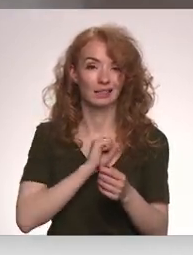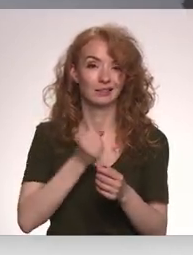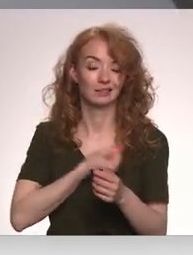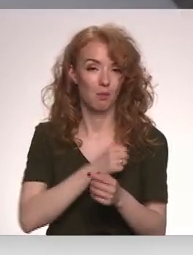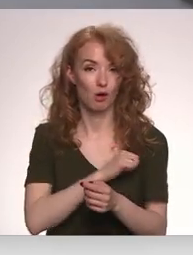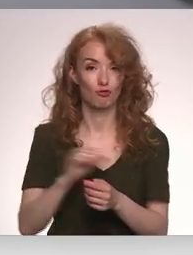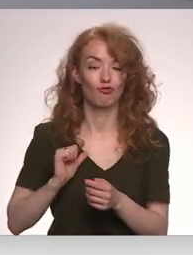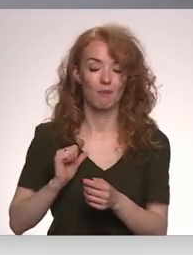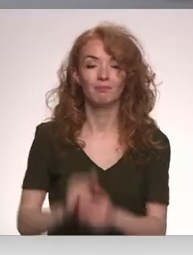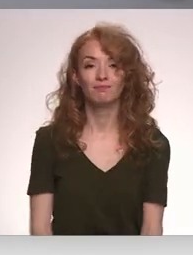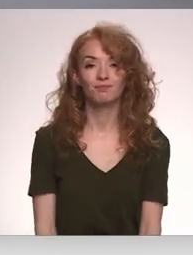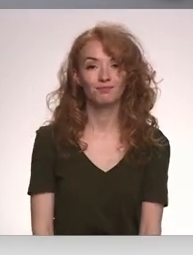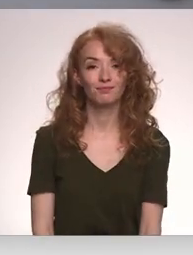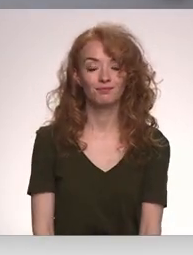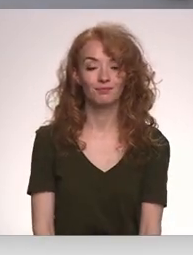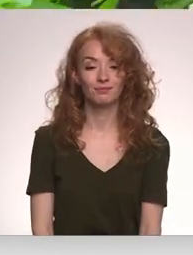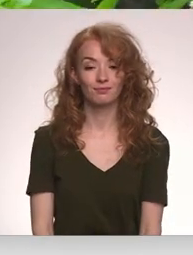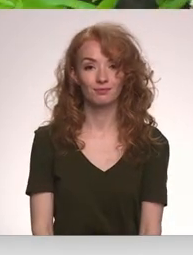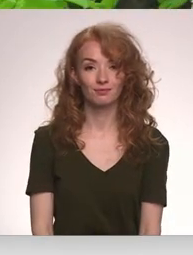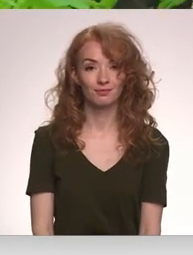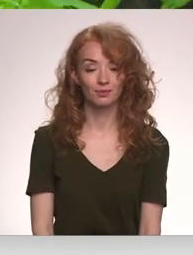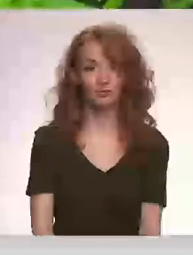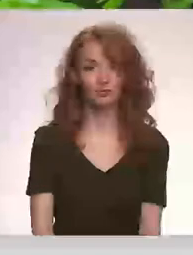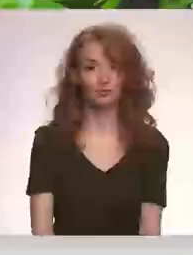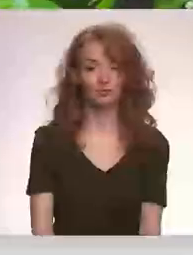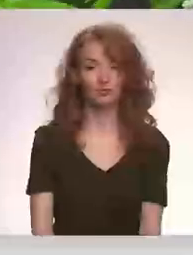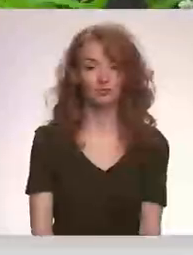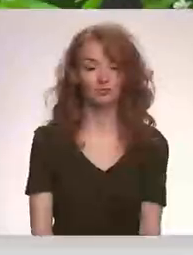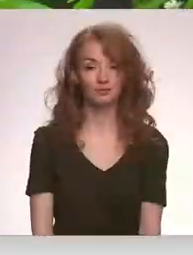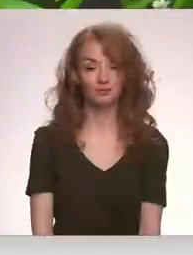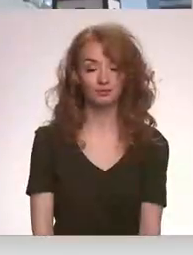pašiem. Diana Aboltiņa, Mikus Andersons, Zemgales reģionālā televīzija.